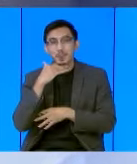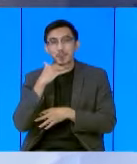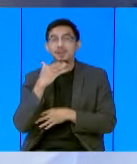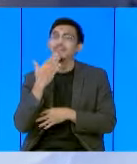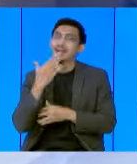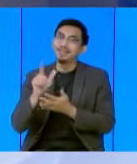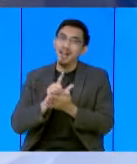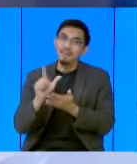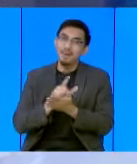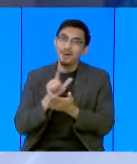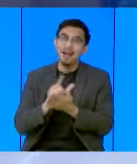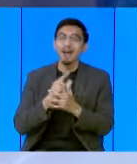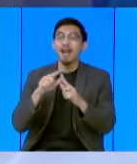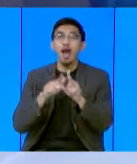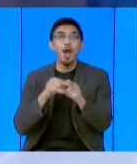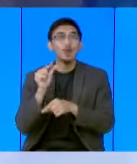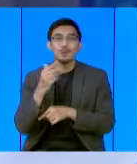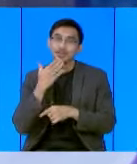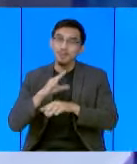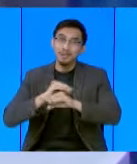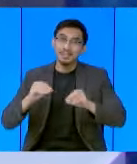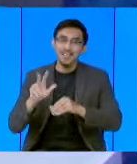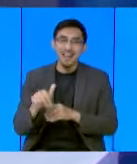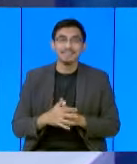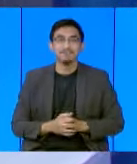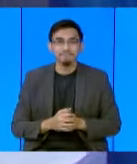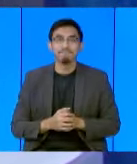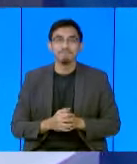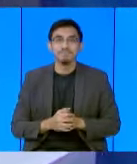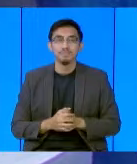rekan Ayu Pratiwi telah melaporkan langsung dari Jakarta International Stadium. Selamat bertugas kembali dan salam olahraga.